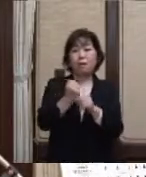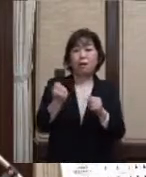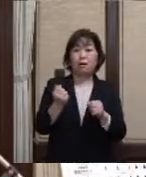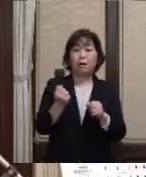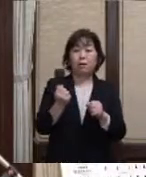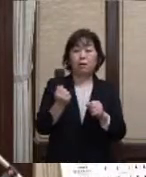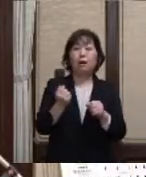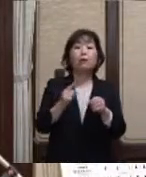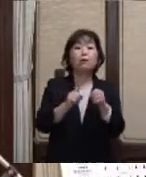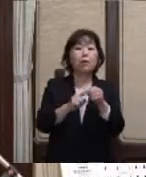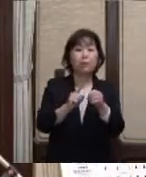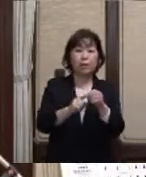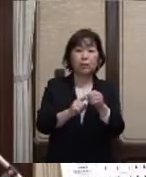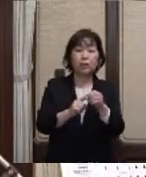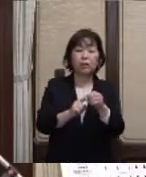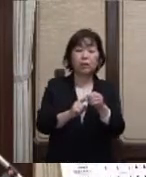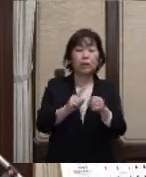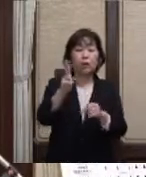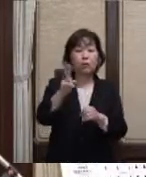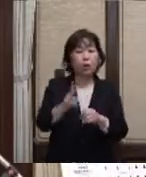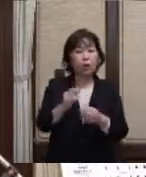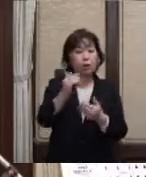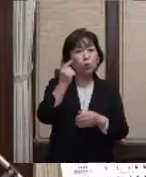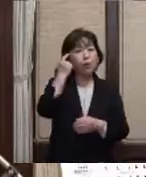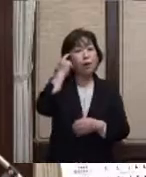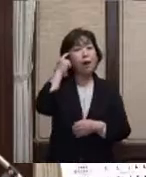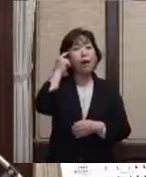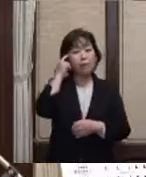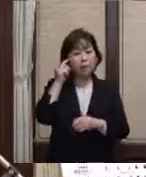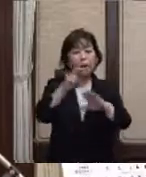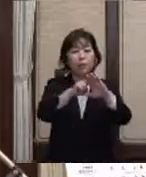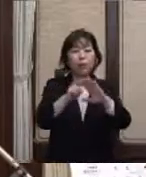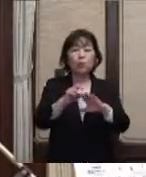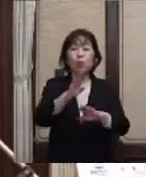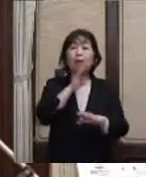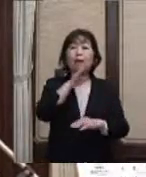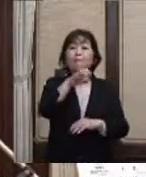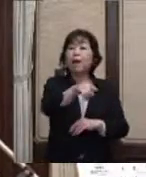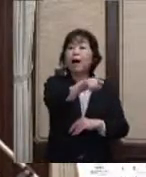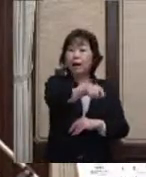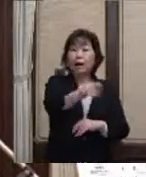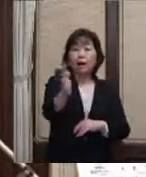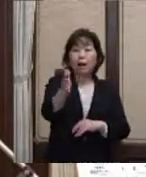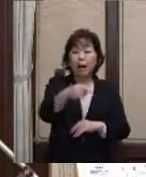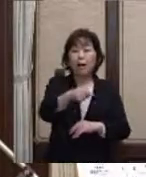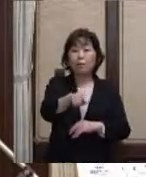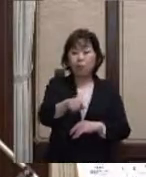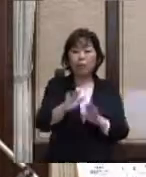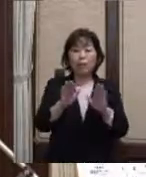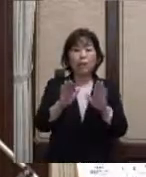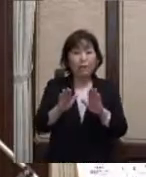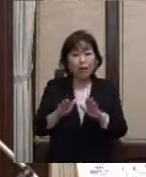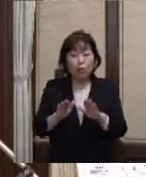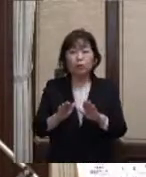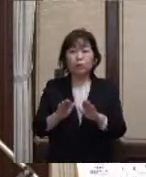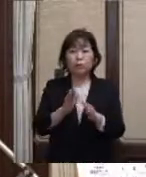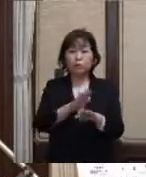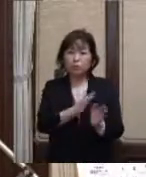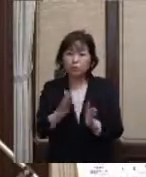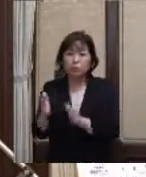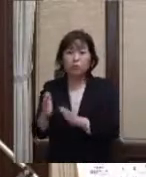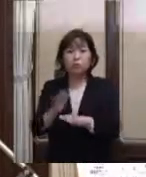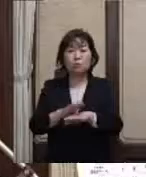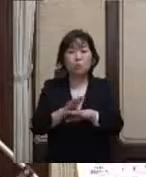から、まあ、こうしたようなことを踏まえて、医療の現場からもやはり、今のうちに手を打てないか